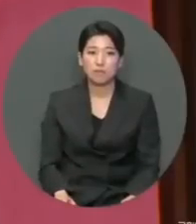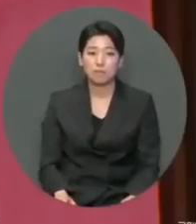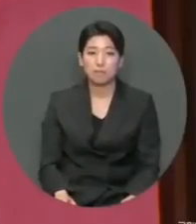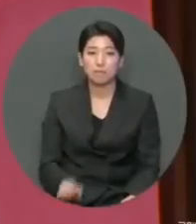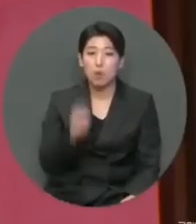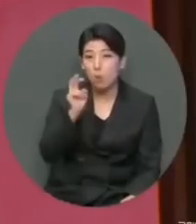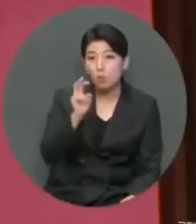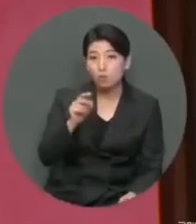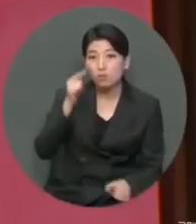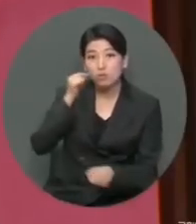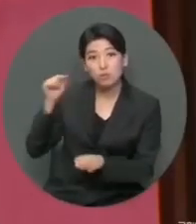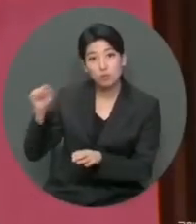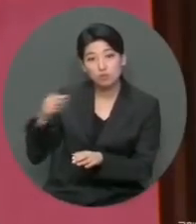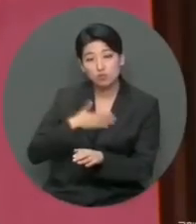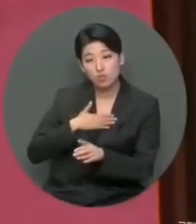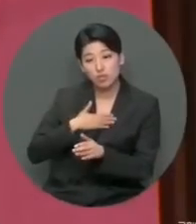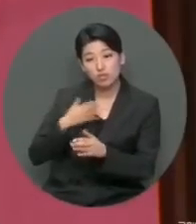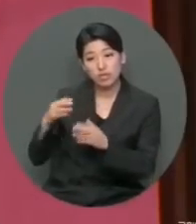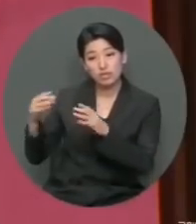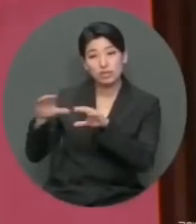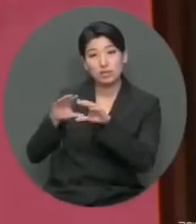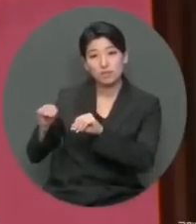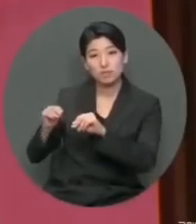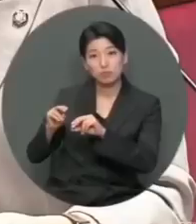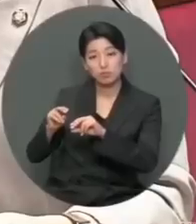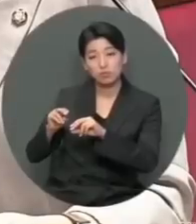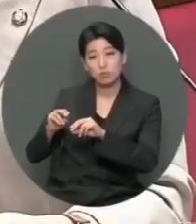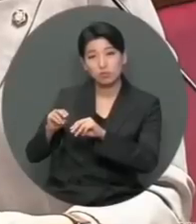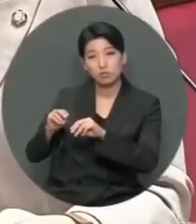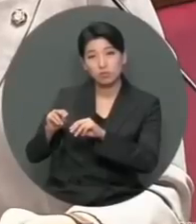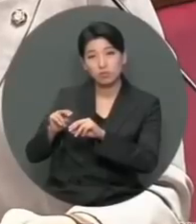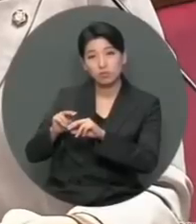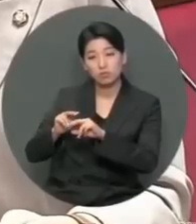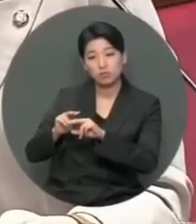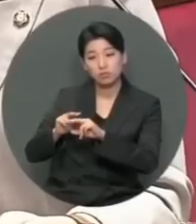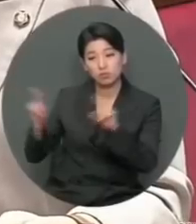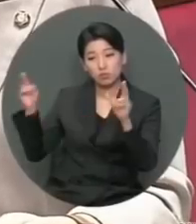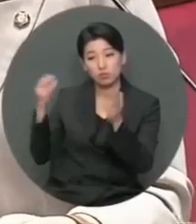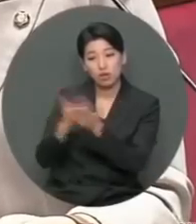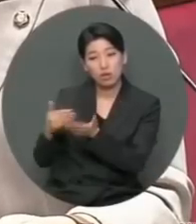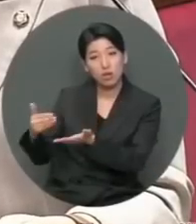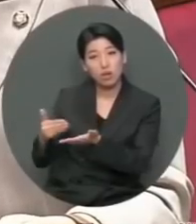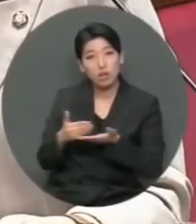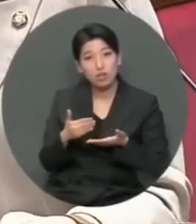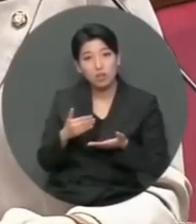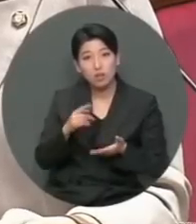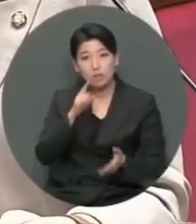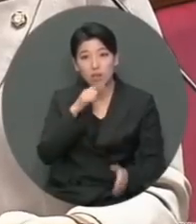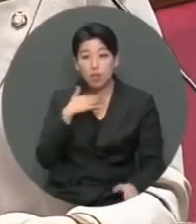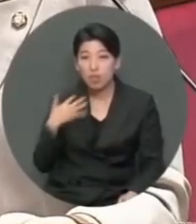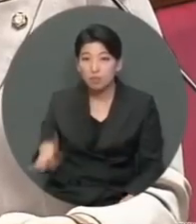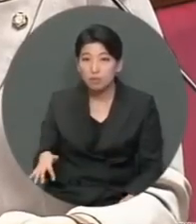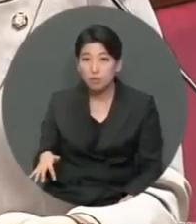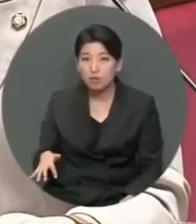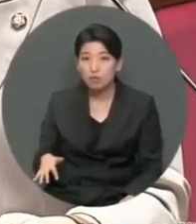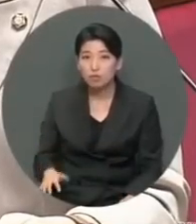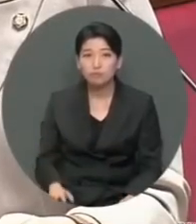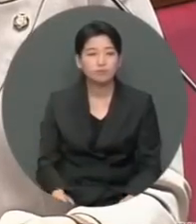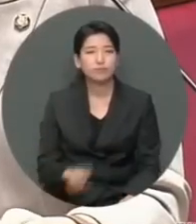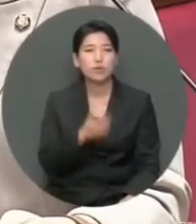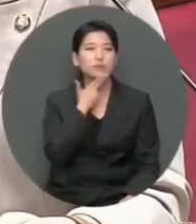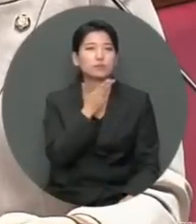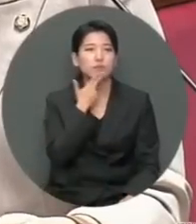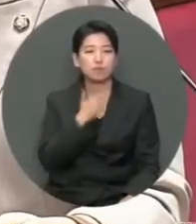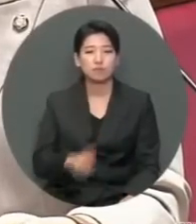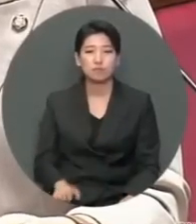게 있습니까? 없습니다. 전혀 없나요? 네. 아니 농림수산성에서 이 조속한 규제 철폐에 한국 정부에